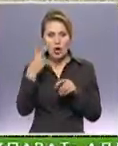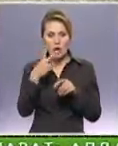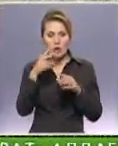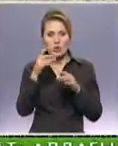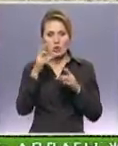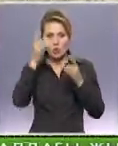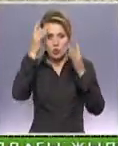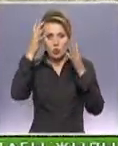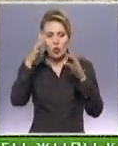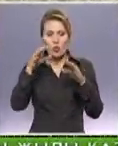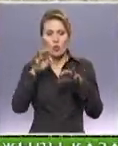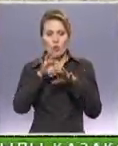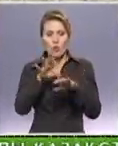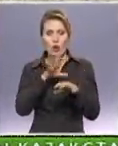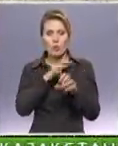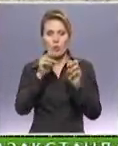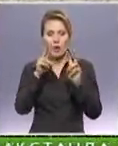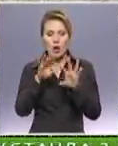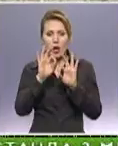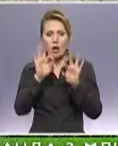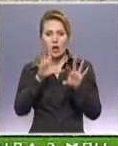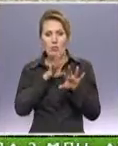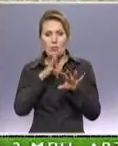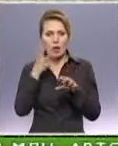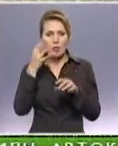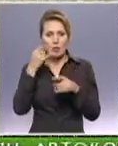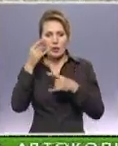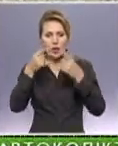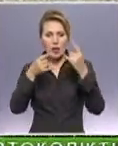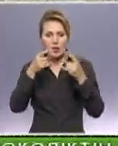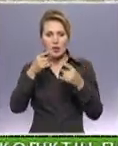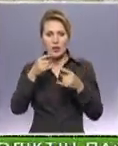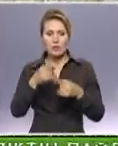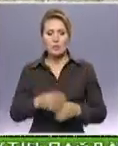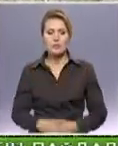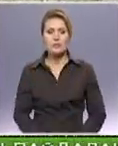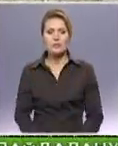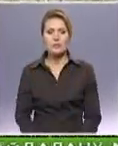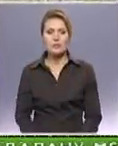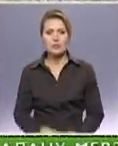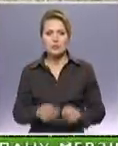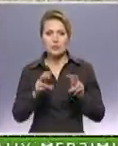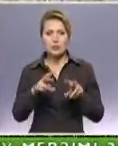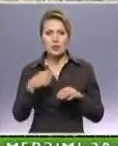той болмақ. Әмір Болат Құсайынұлы, Әсет Құмдақбаев, арнайы Алматы телеарнасы үшін